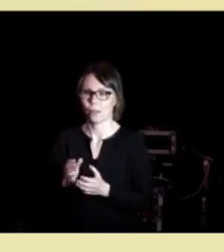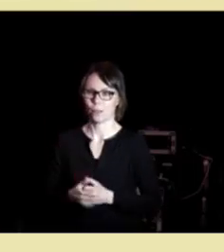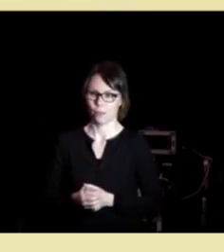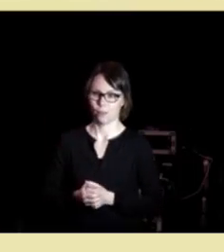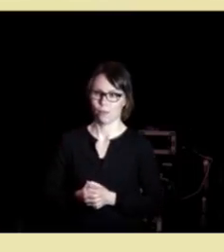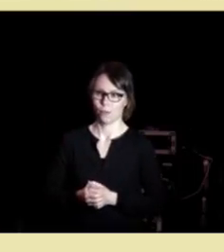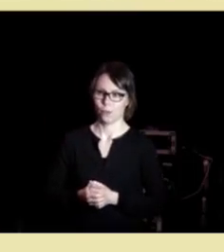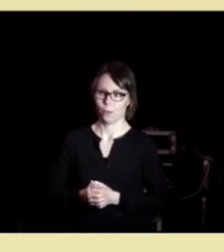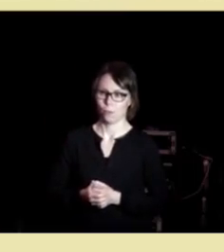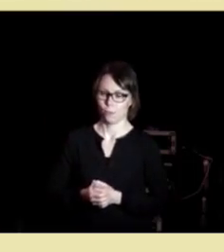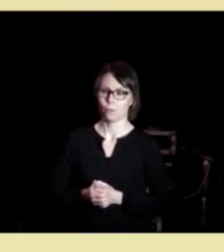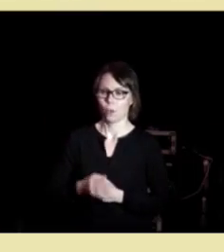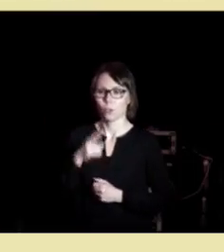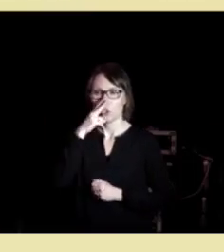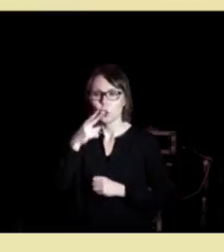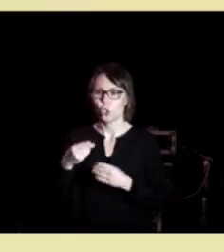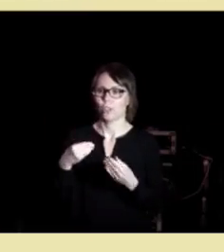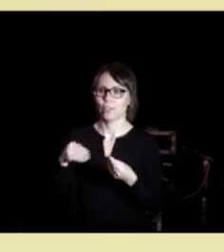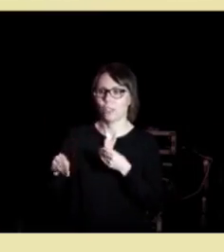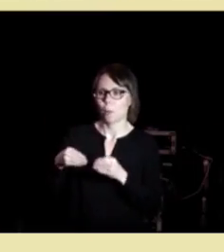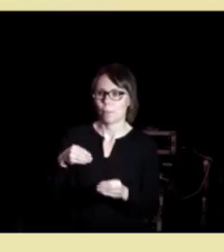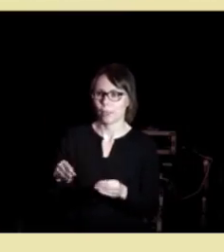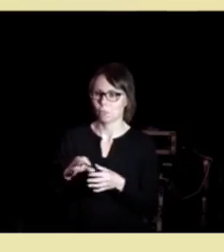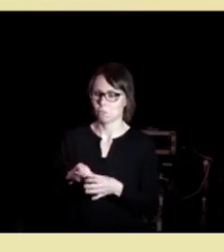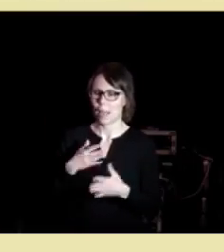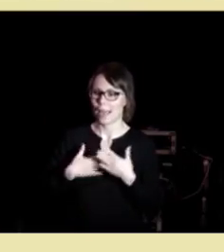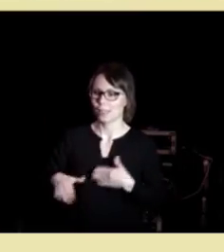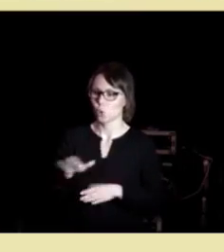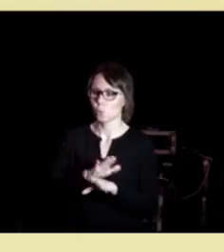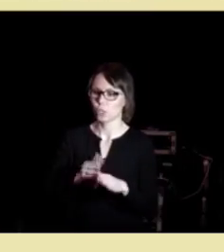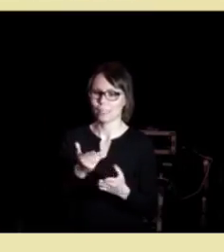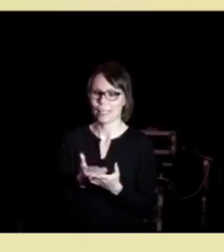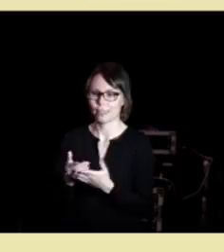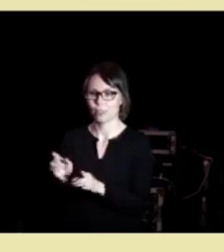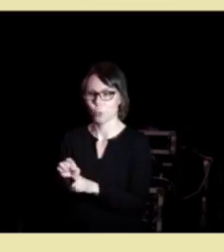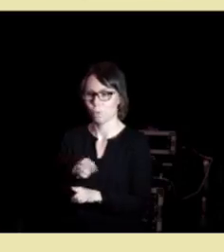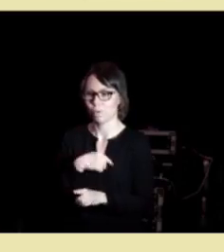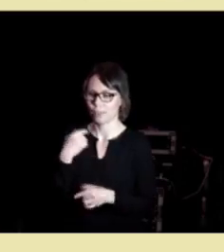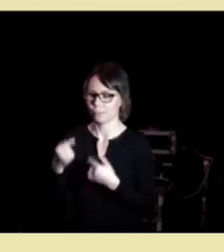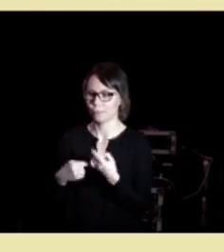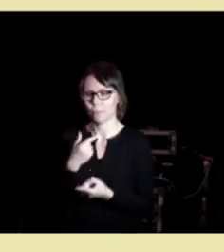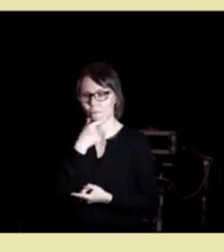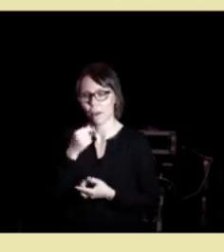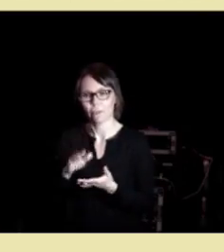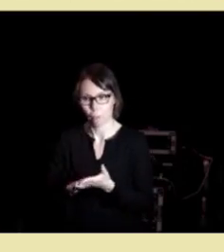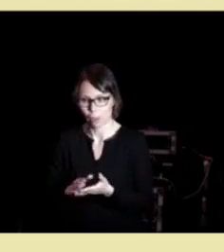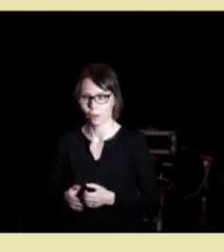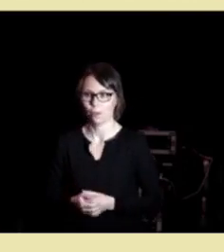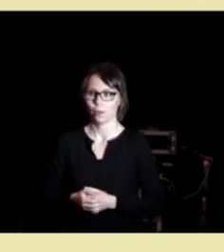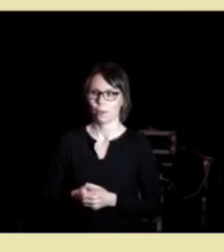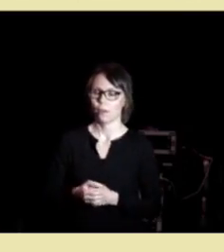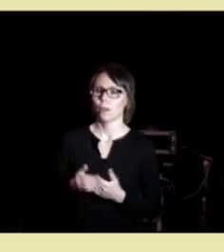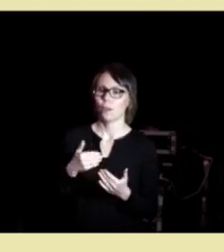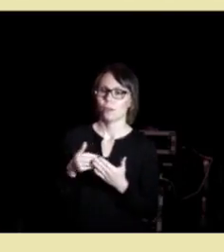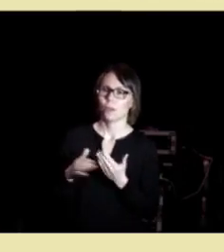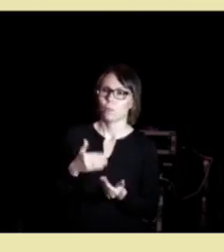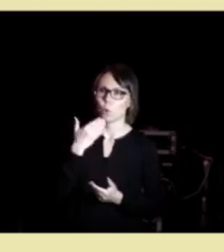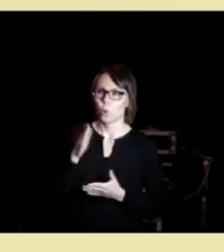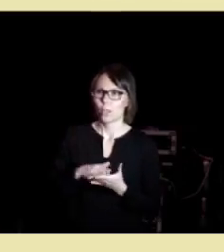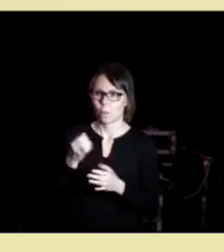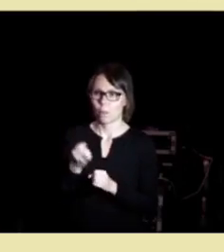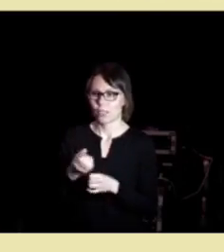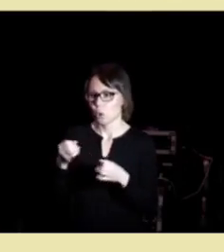Det skaper en helt ny dynamikk i helse- og omsorgstjenesten som vi må vende oss til. Vi må skape gode samarbeidsløsninger